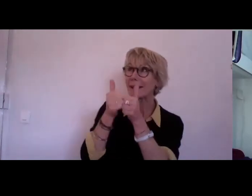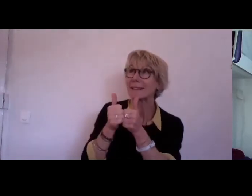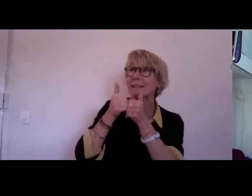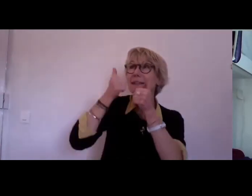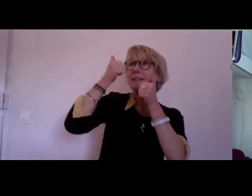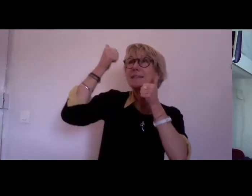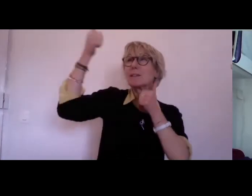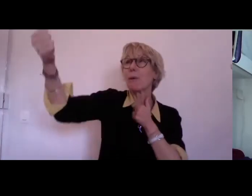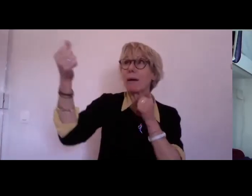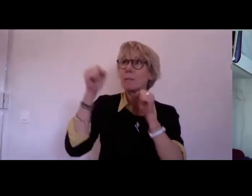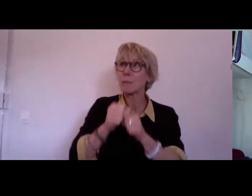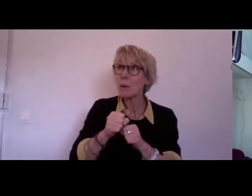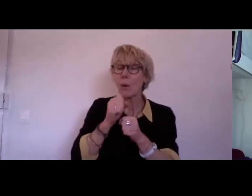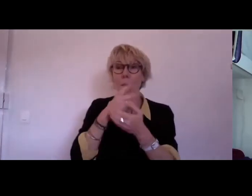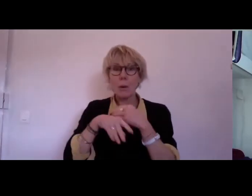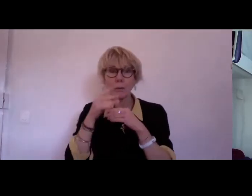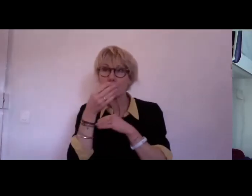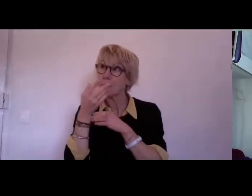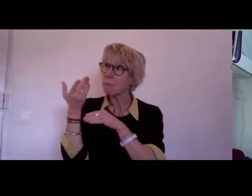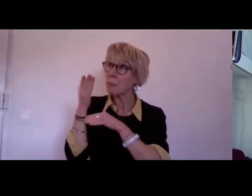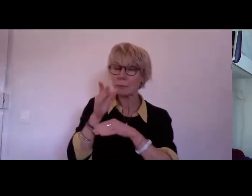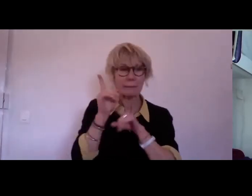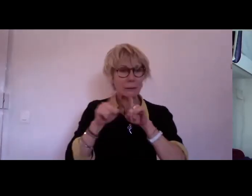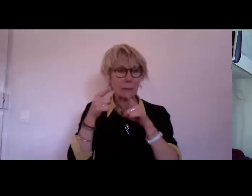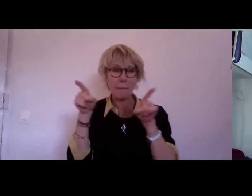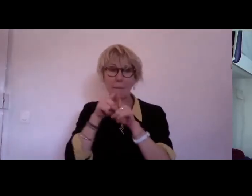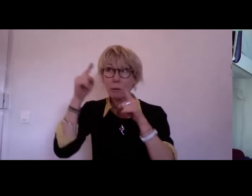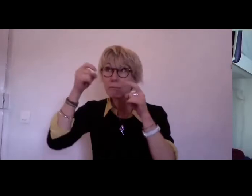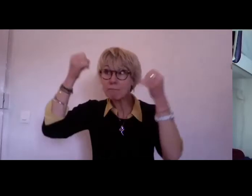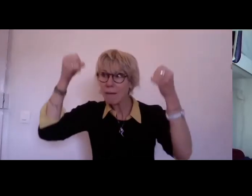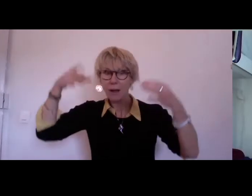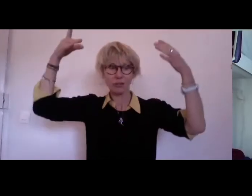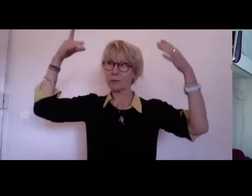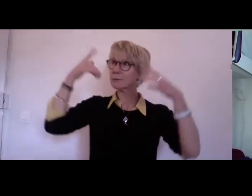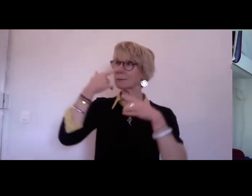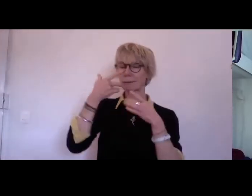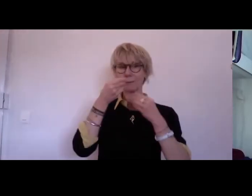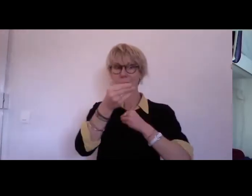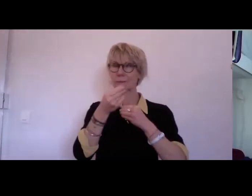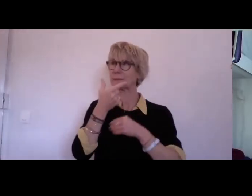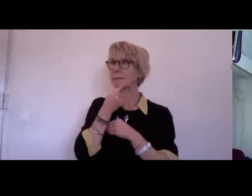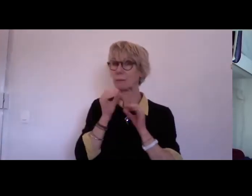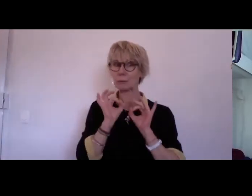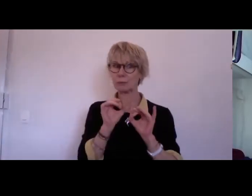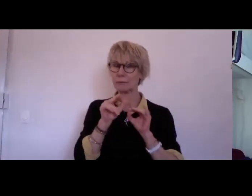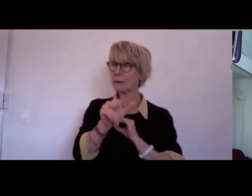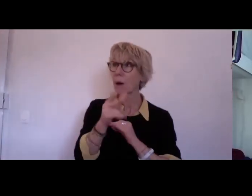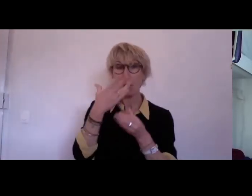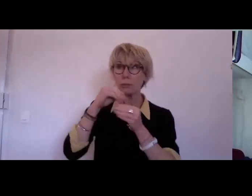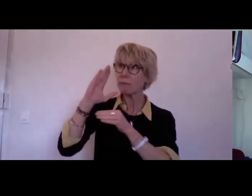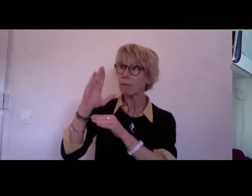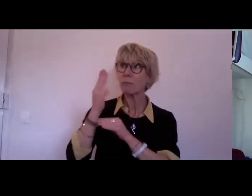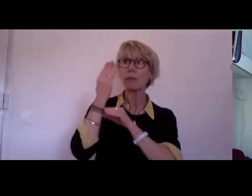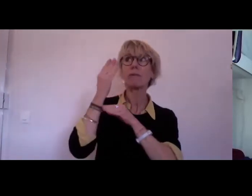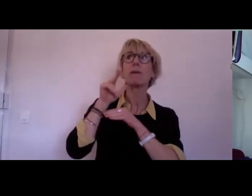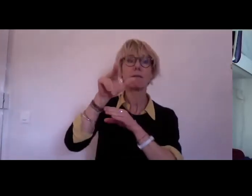Et il y a un côté aussi un peu magique que je trouve sympathique. Et puis, retrouver voilà, les œuvres qu'on